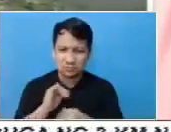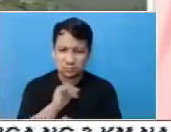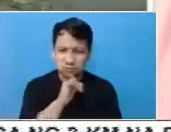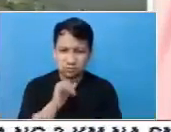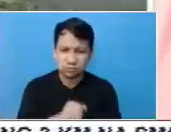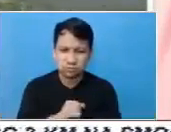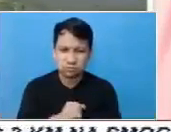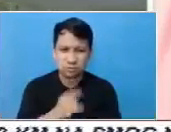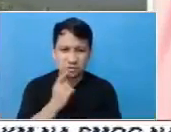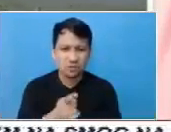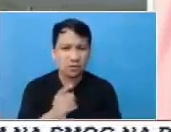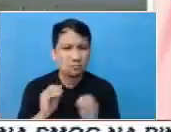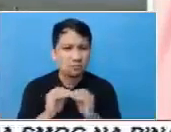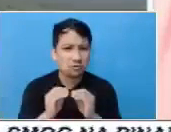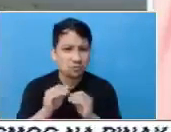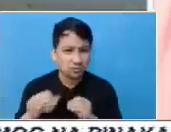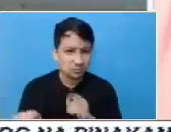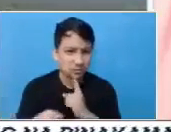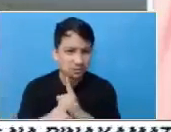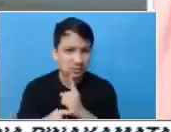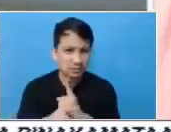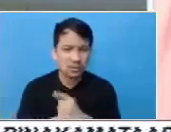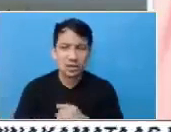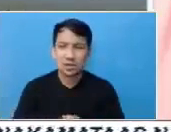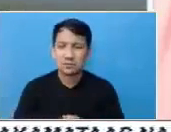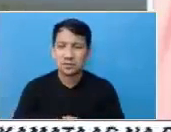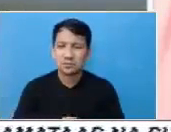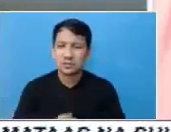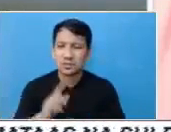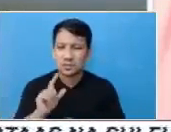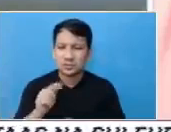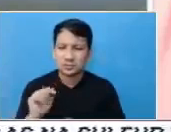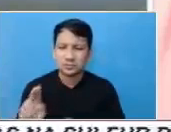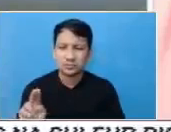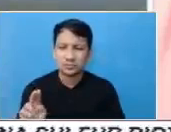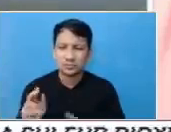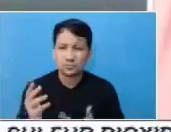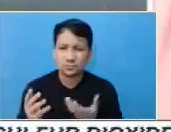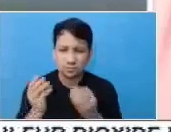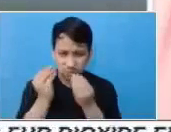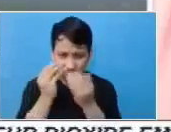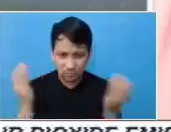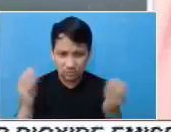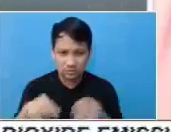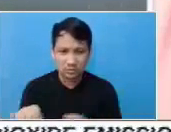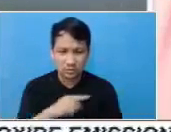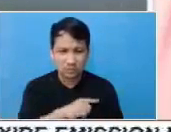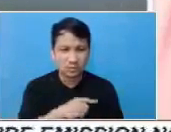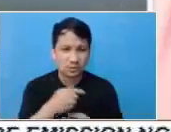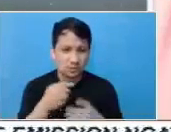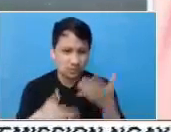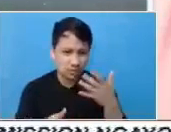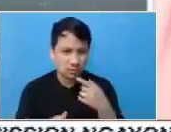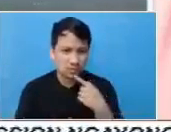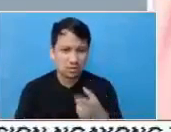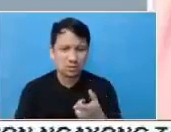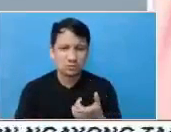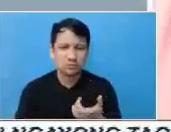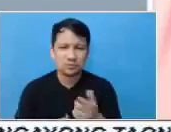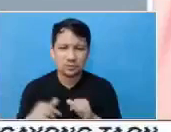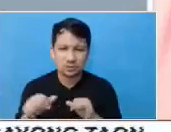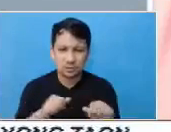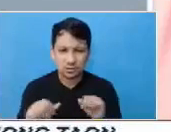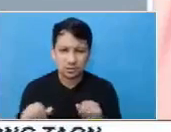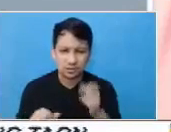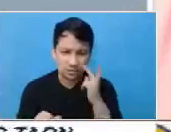baga. Pwedeng ang local government na dapat nagre-regular health check ay mag-temporary evacuation doon sa mga residente